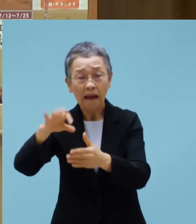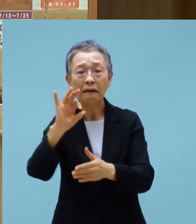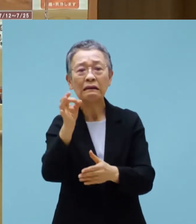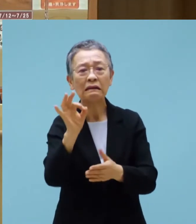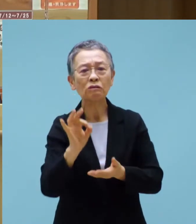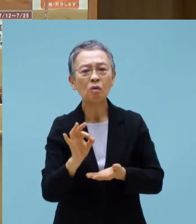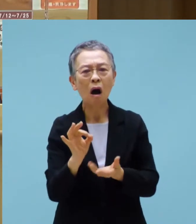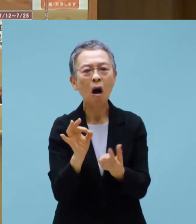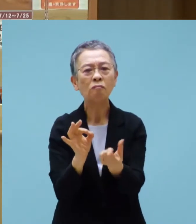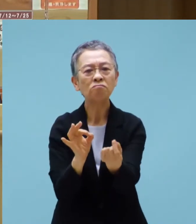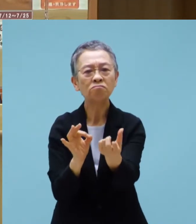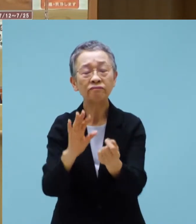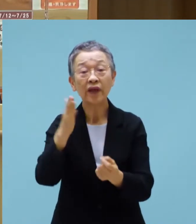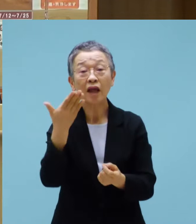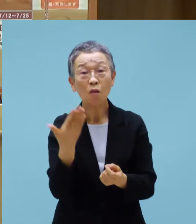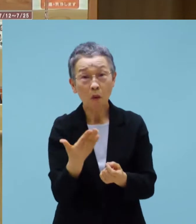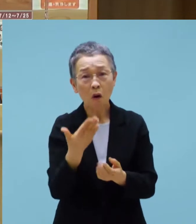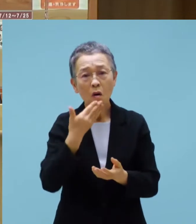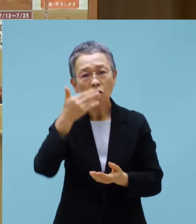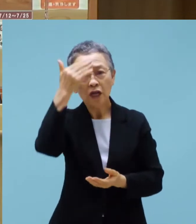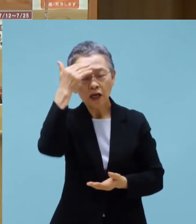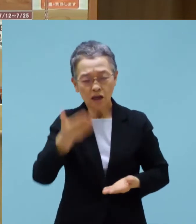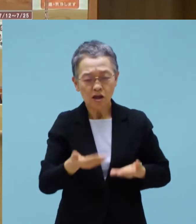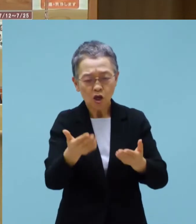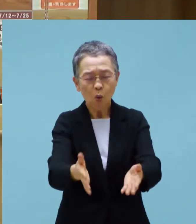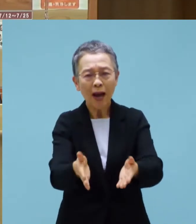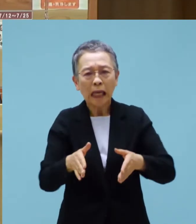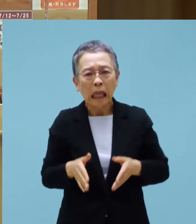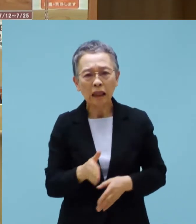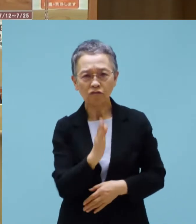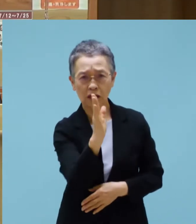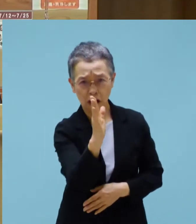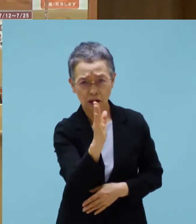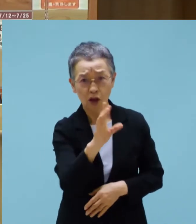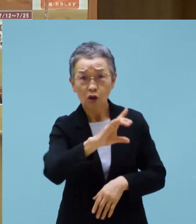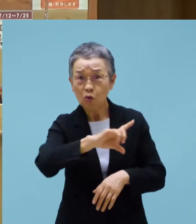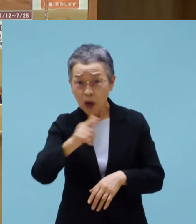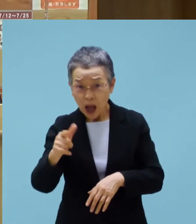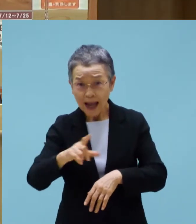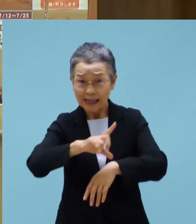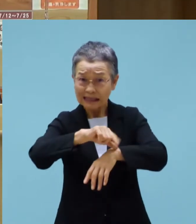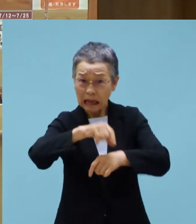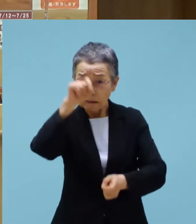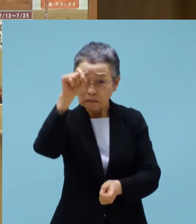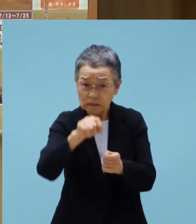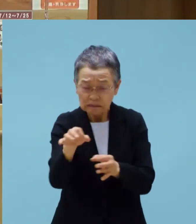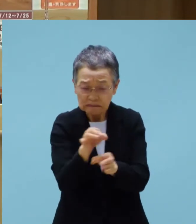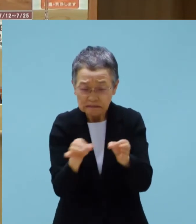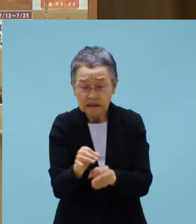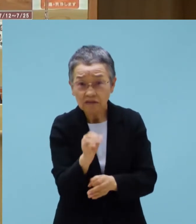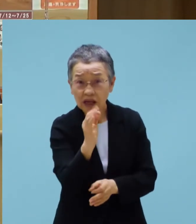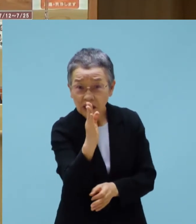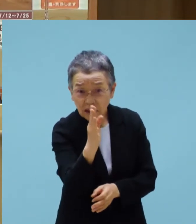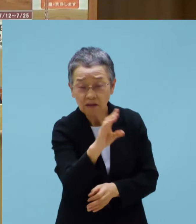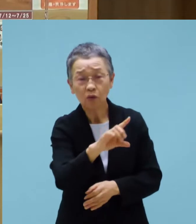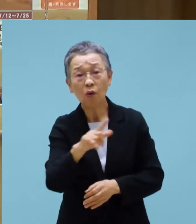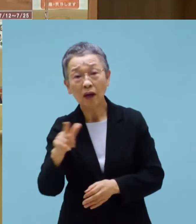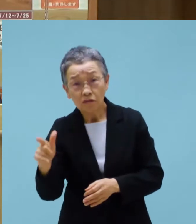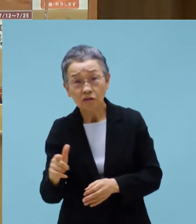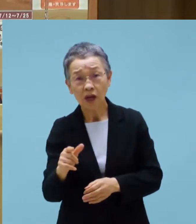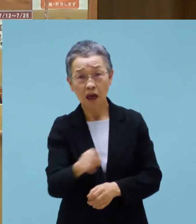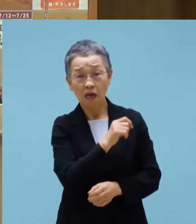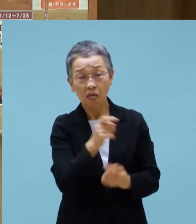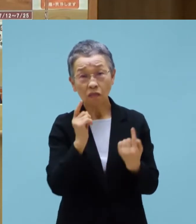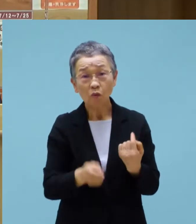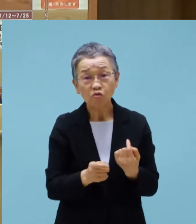お酒の提供を控えてくださいとかさらなる時間の短縮の要請だとかさらにそういった特措法に基づく過